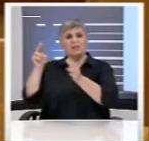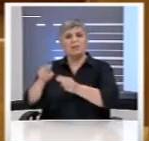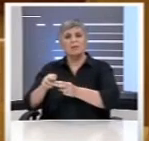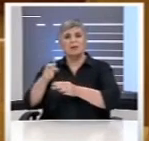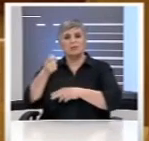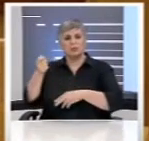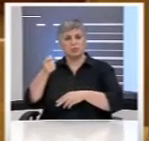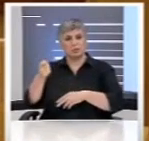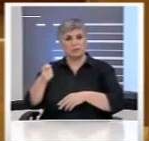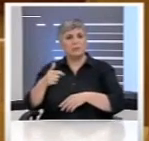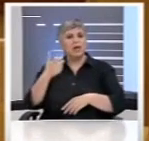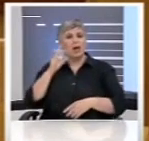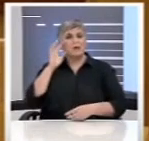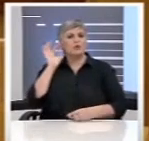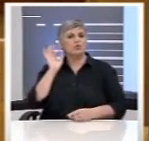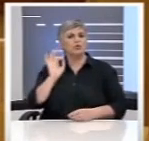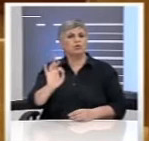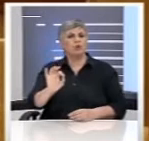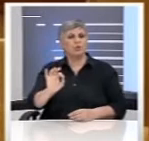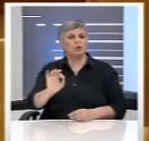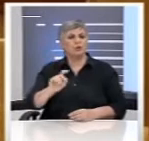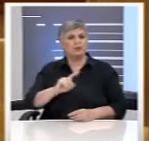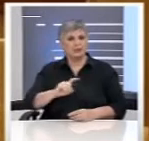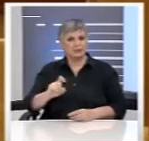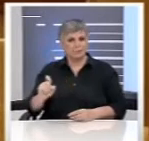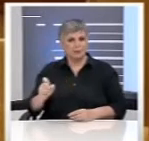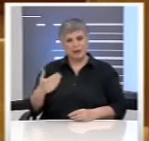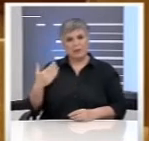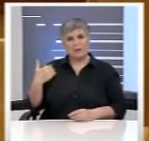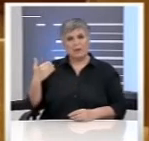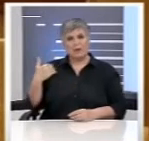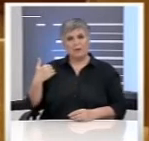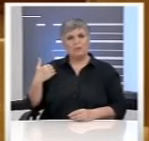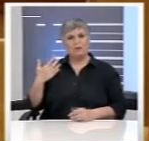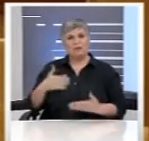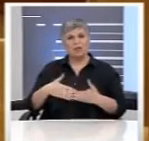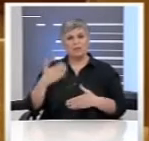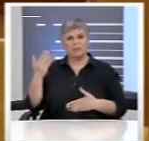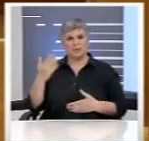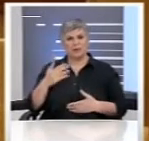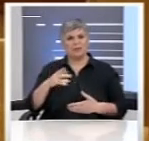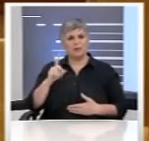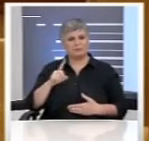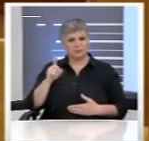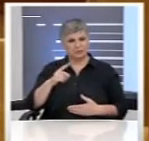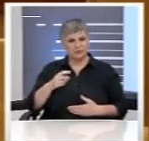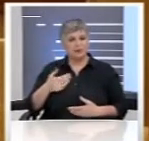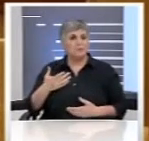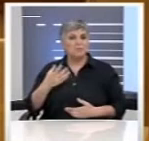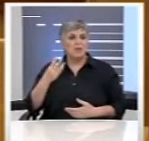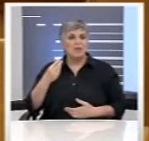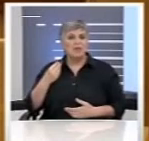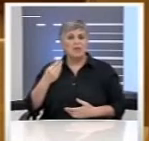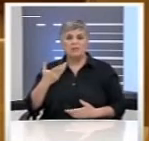πρωτογενών πλεονασμάτων, διάβαζα σε κυριακάτικο φύλλο ότι ο αρχηγός της αξιωματικής